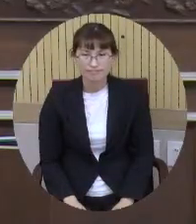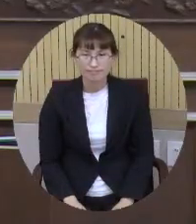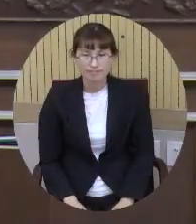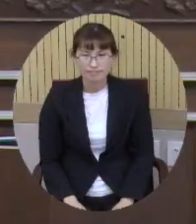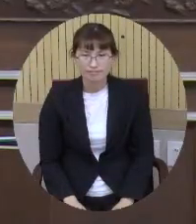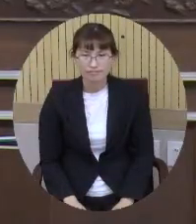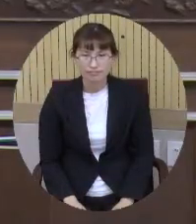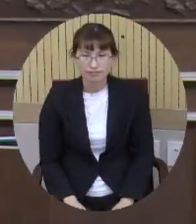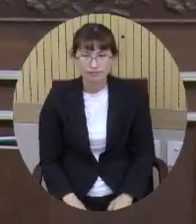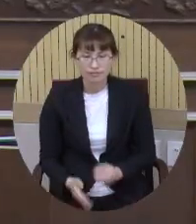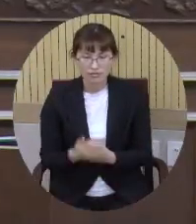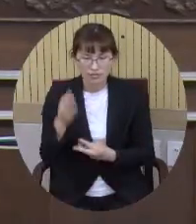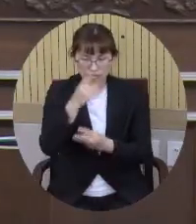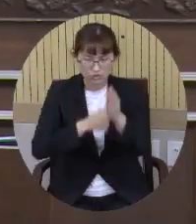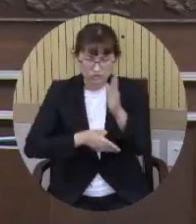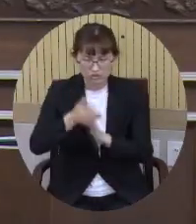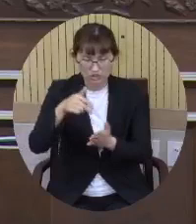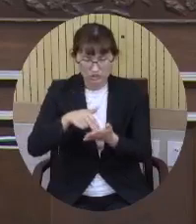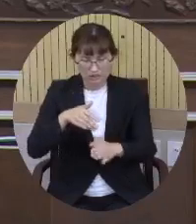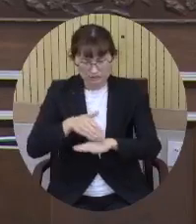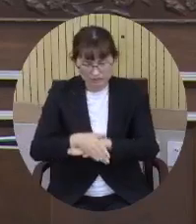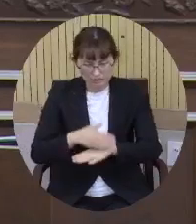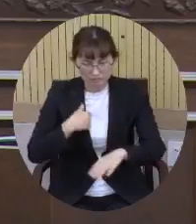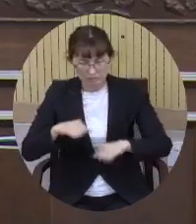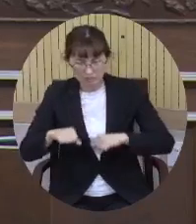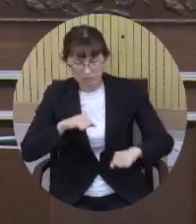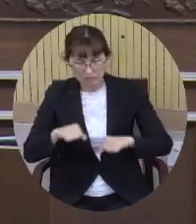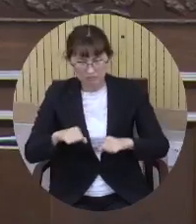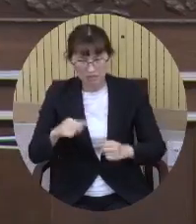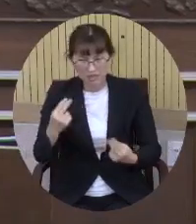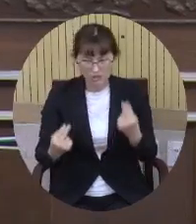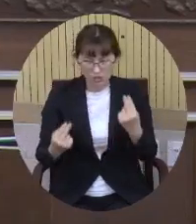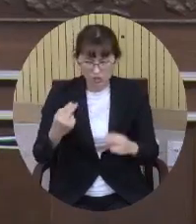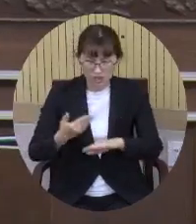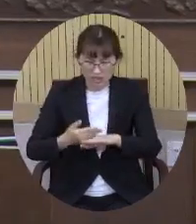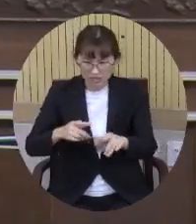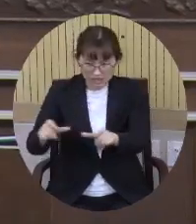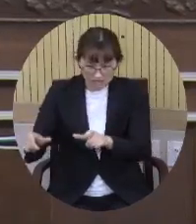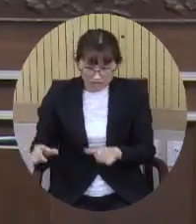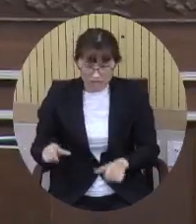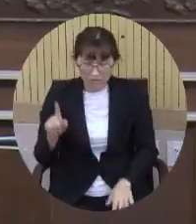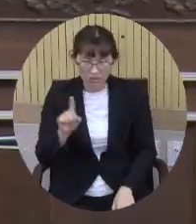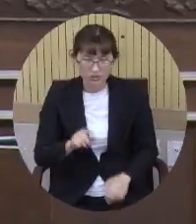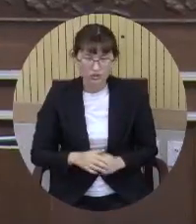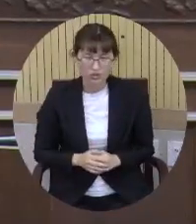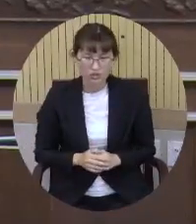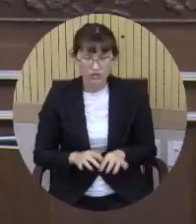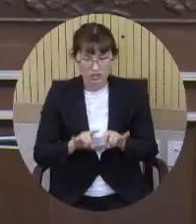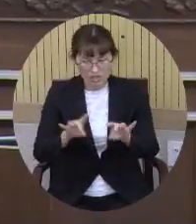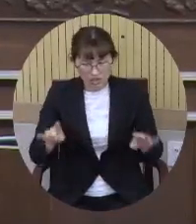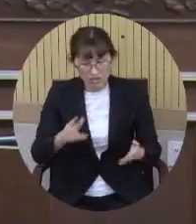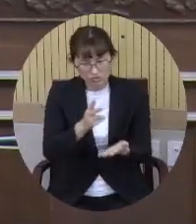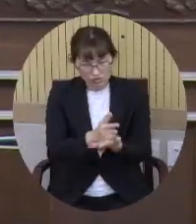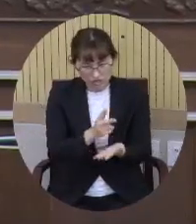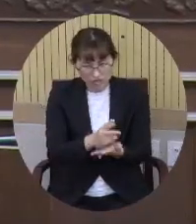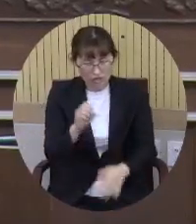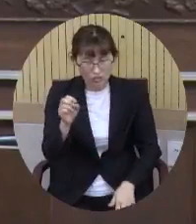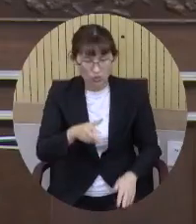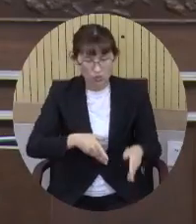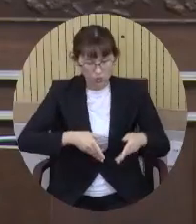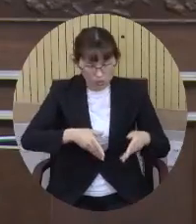우리 시 늦장 대응에 비해 다른 지방자치단체들은 각종 주차장과